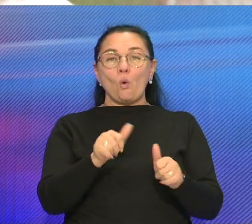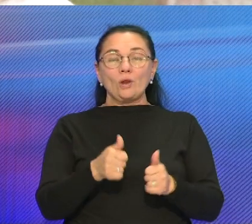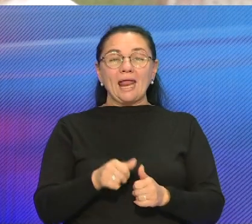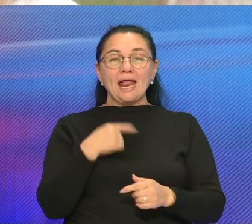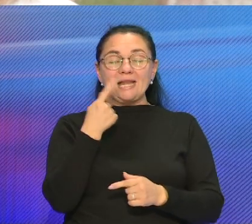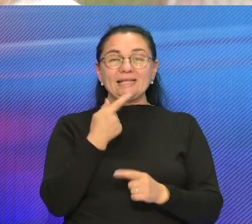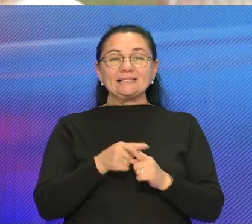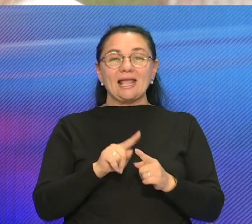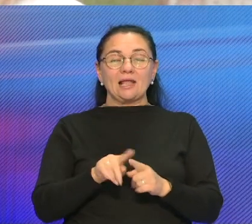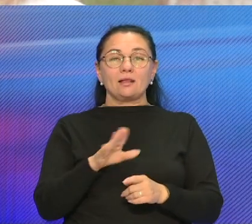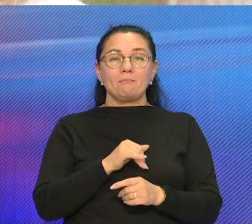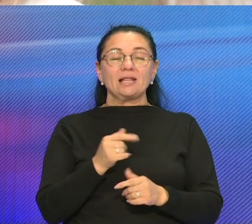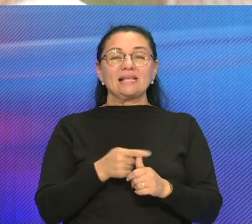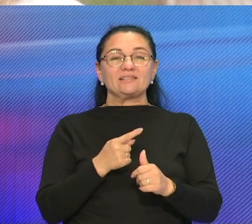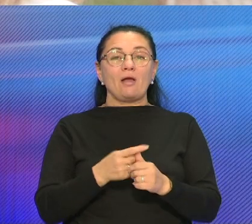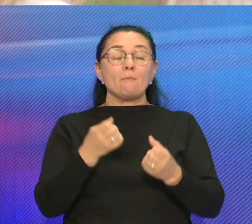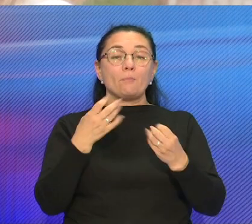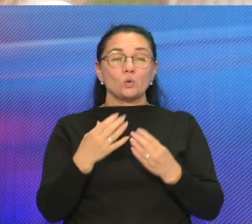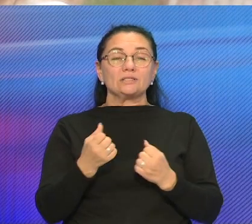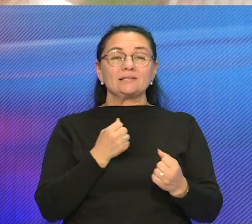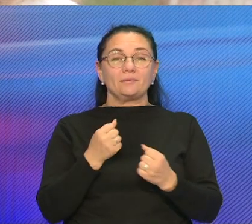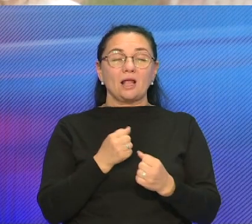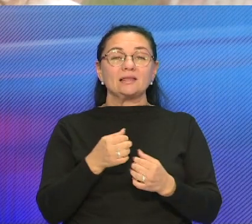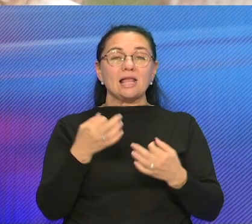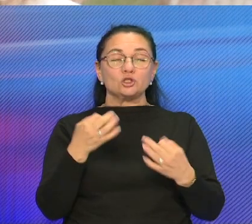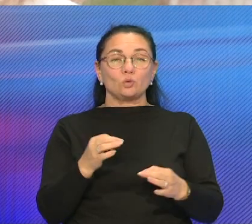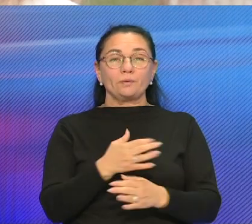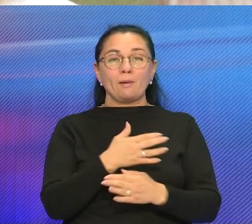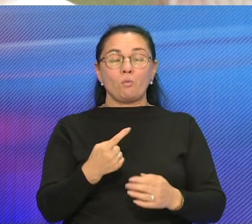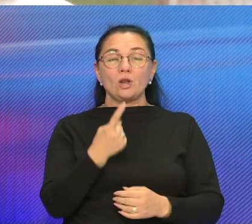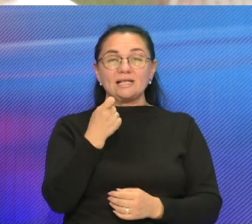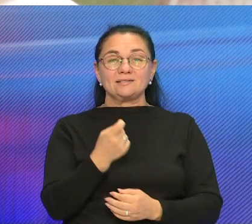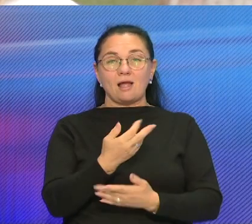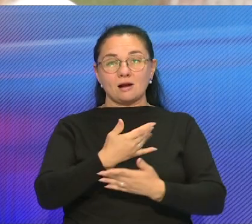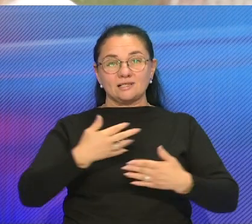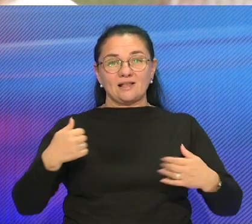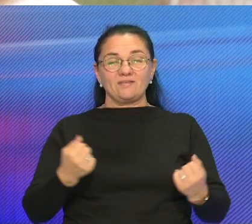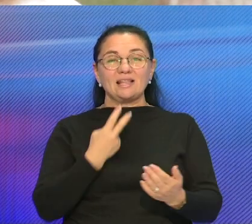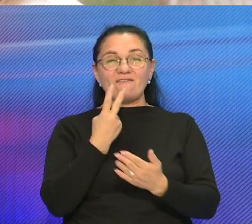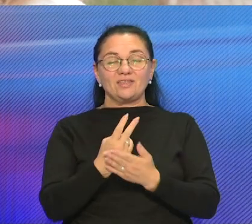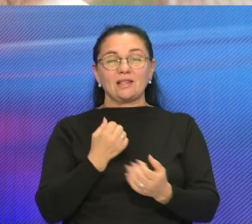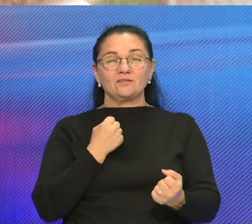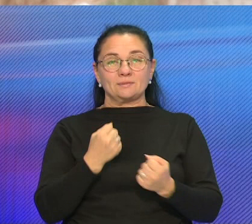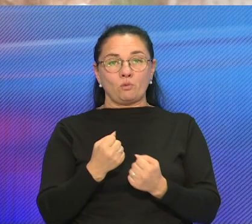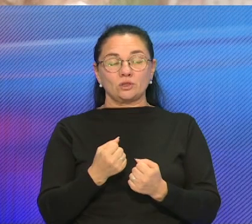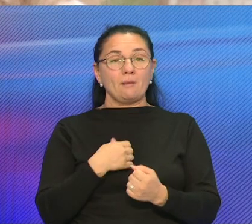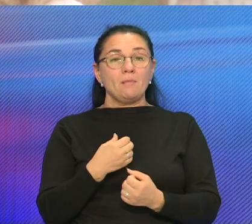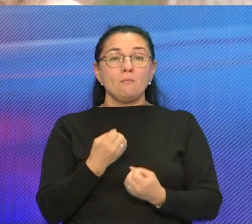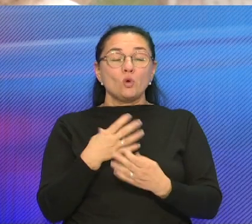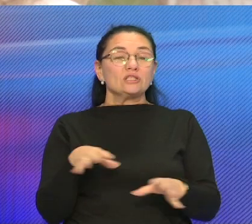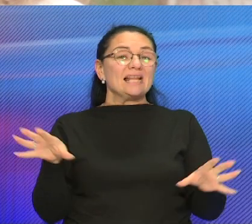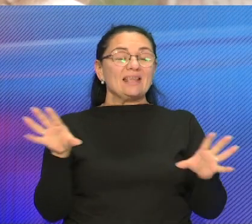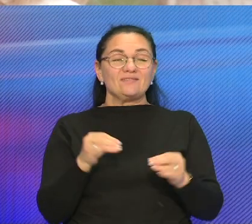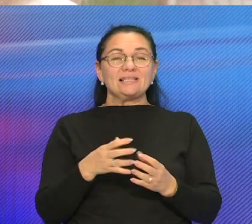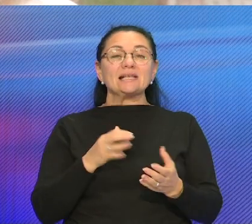спортсменов, мы называем просто их спортсмены Special Olympics, доступно более 100 видов спорта. Просто мы не все знакомы с